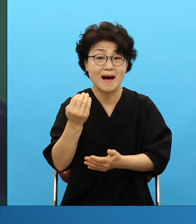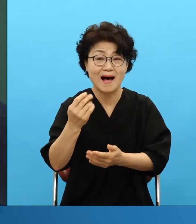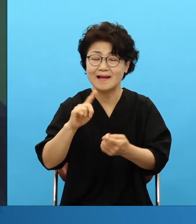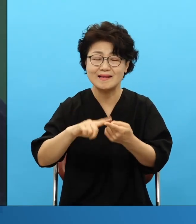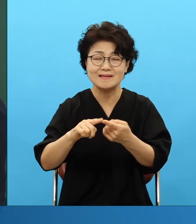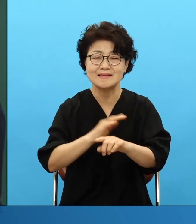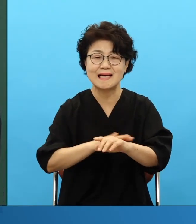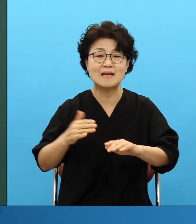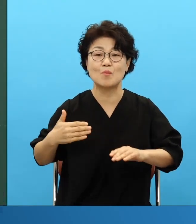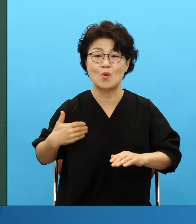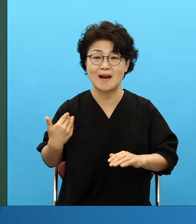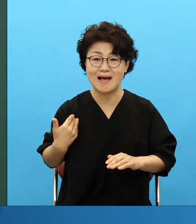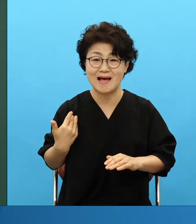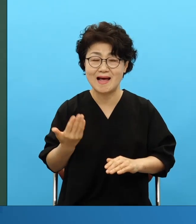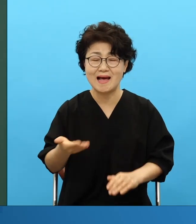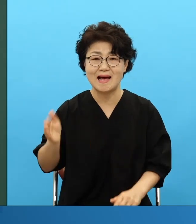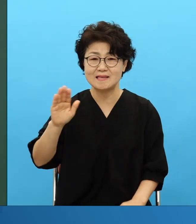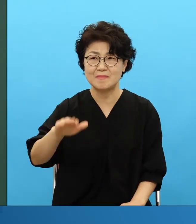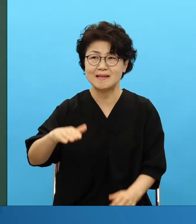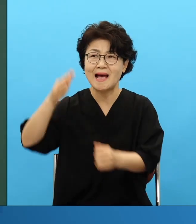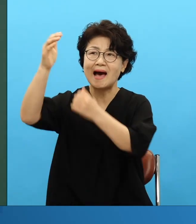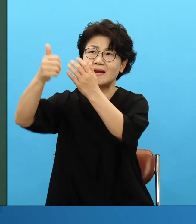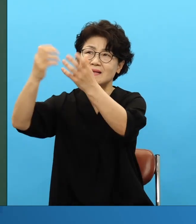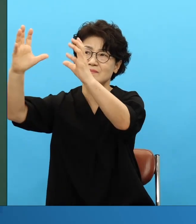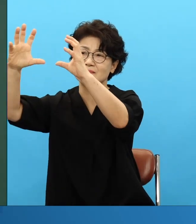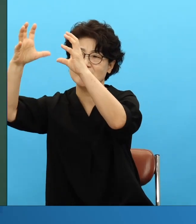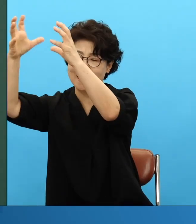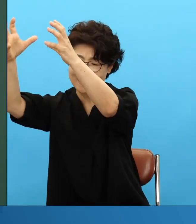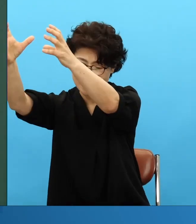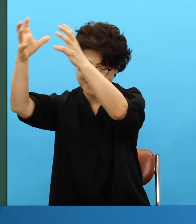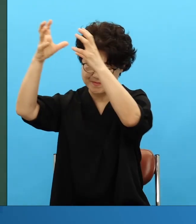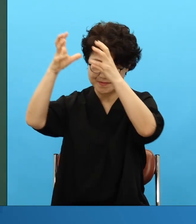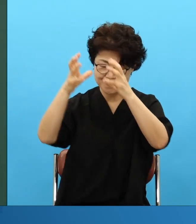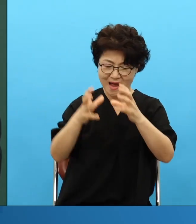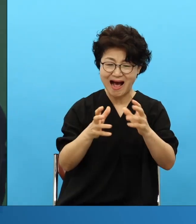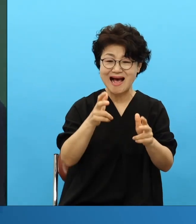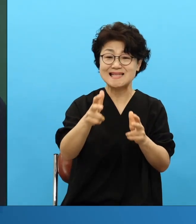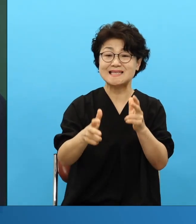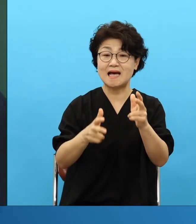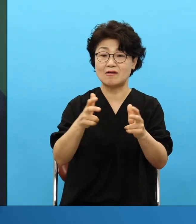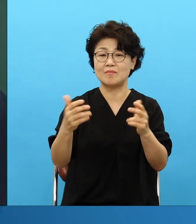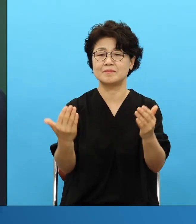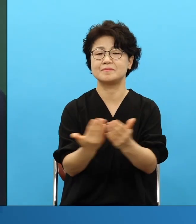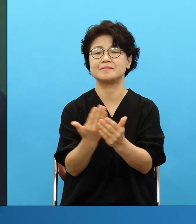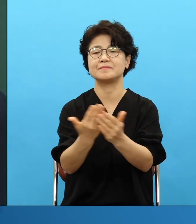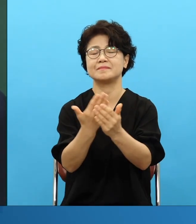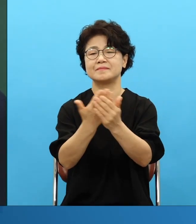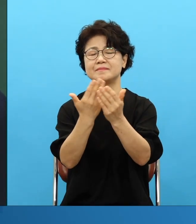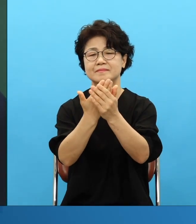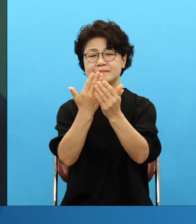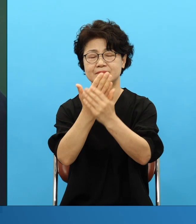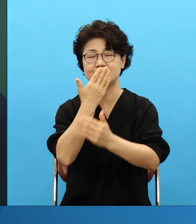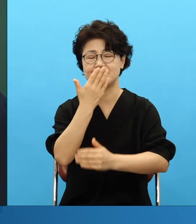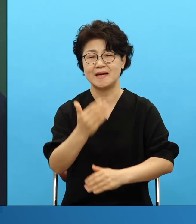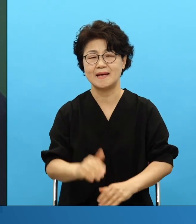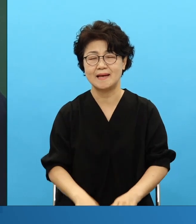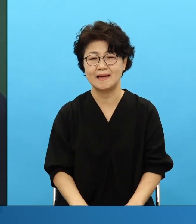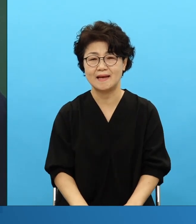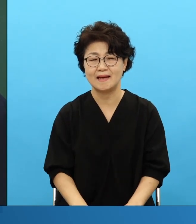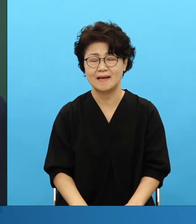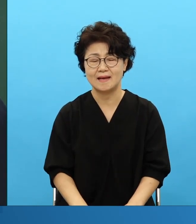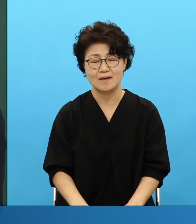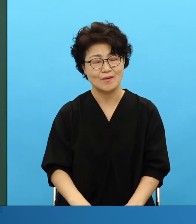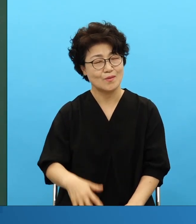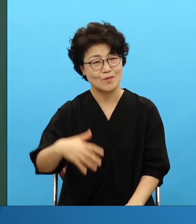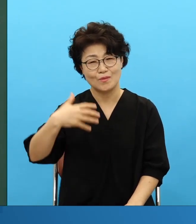하나님 나라가 그 산업에 임한 거예요. And we don't know how much money they made, but in Rahab's business, the kingdom of God came upon it. 굉장하죠.